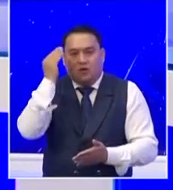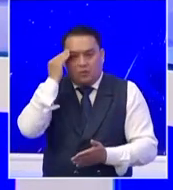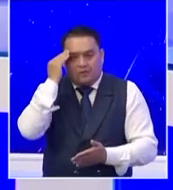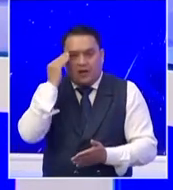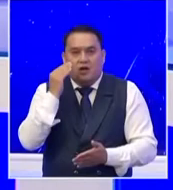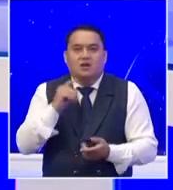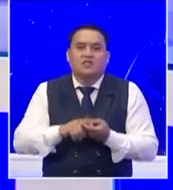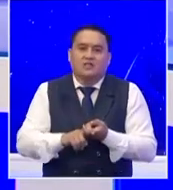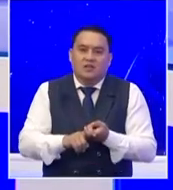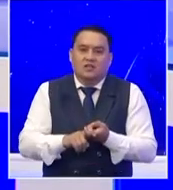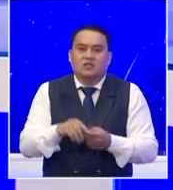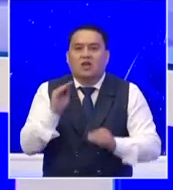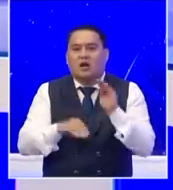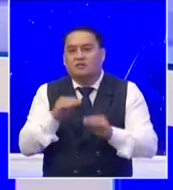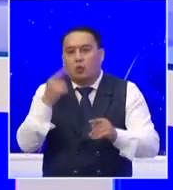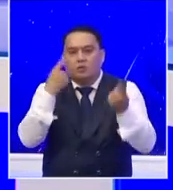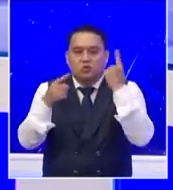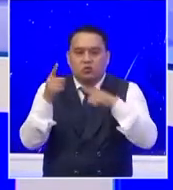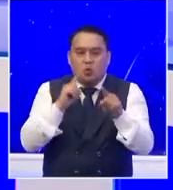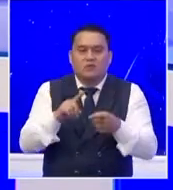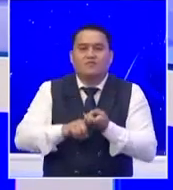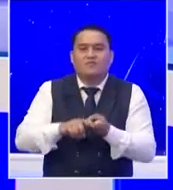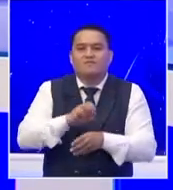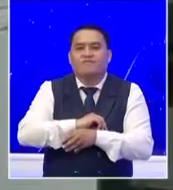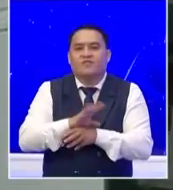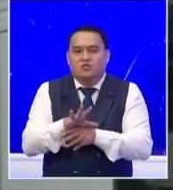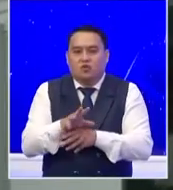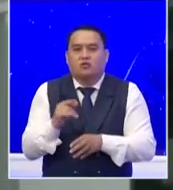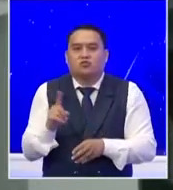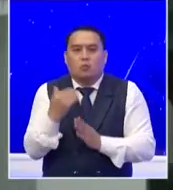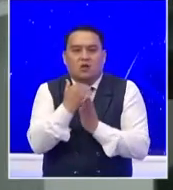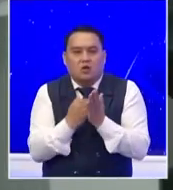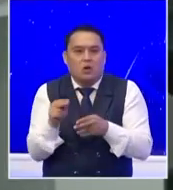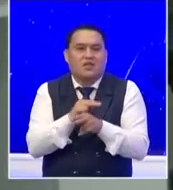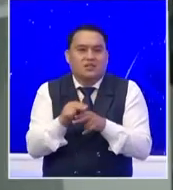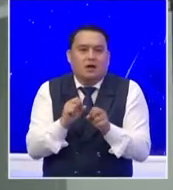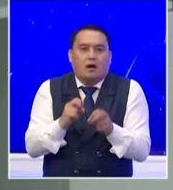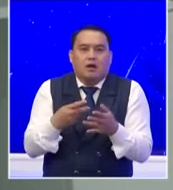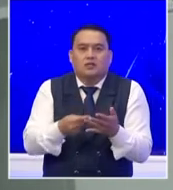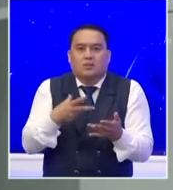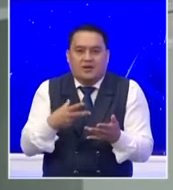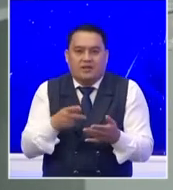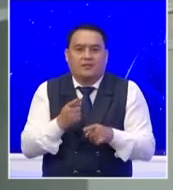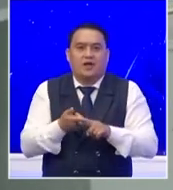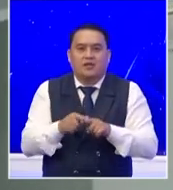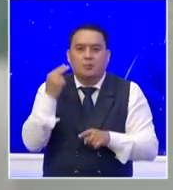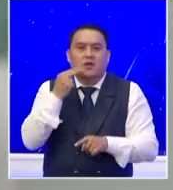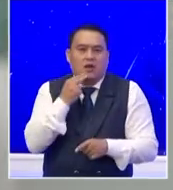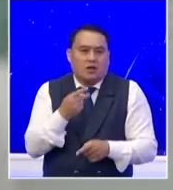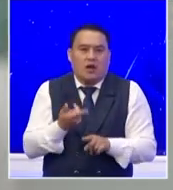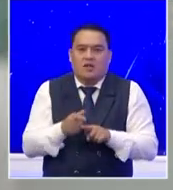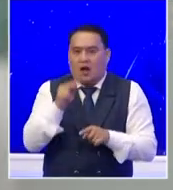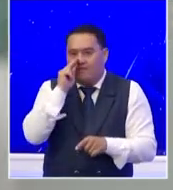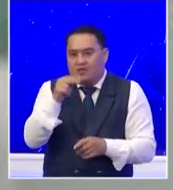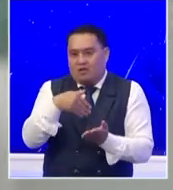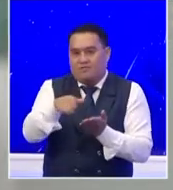собственности, касающейся разработок вакцины от COVID-19, а также протоколов лечения и диагностики заболевания. Пекин эти